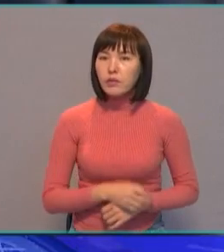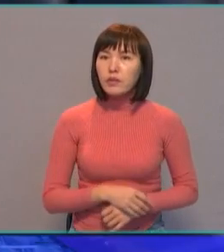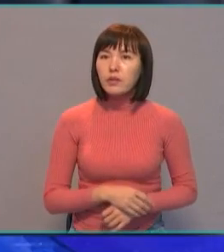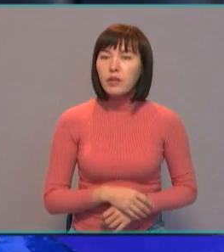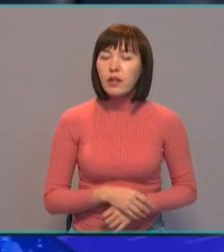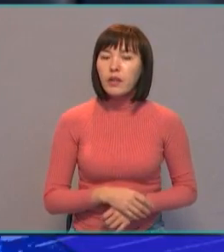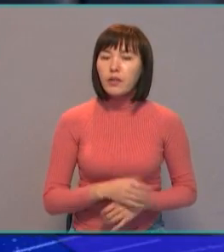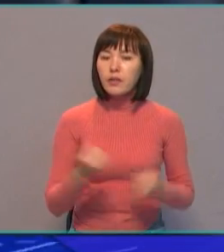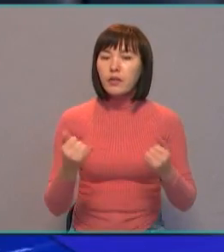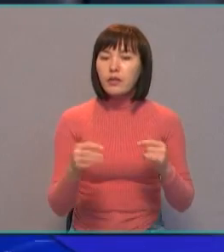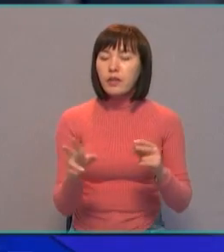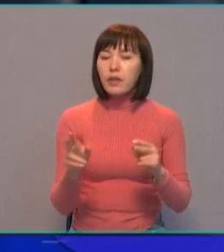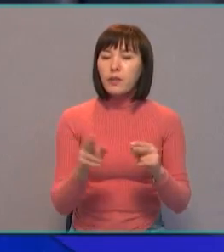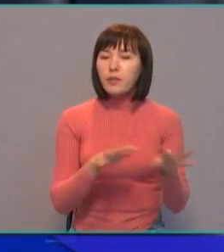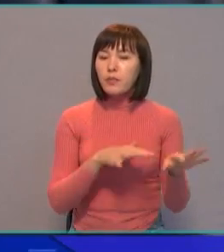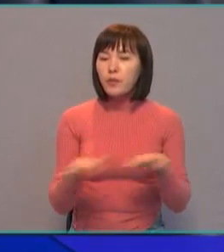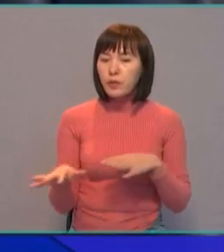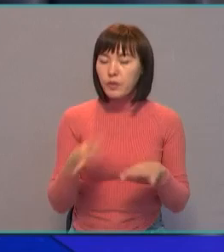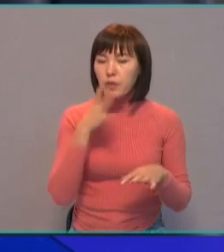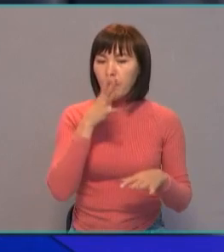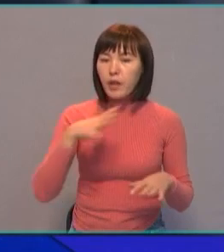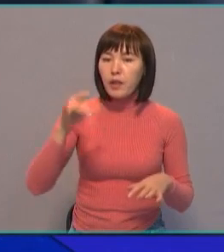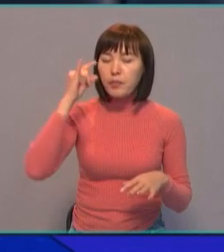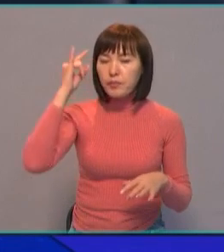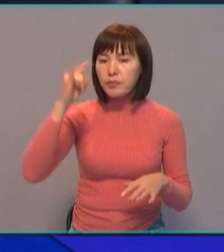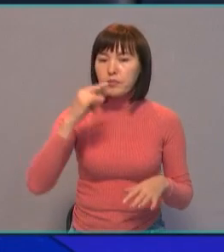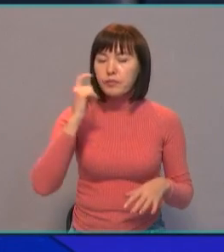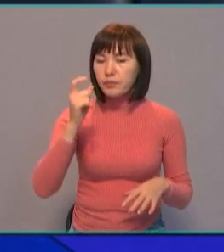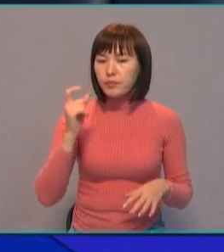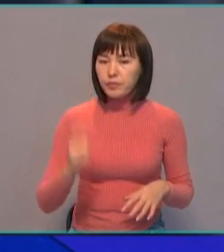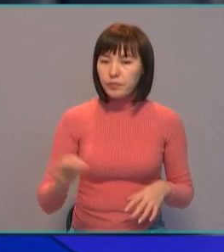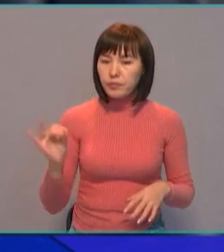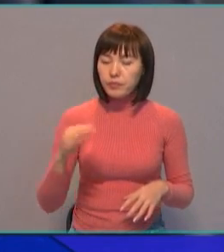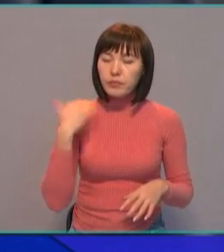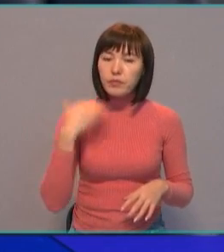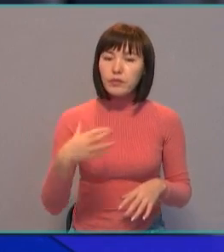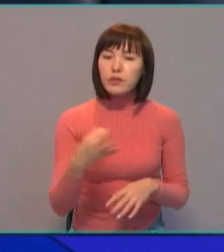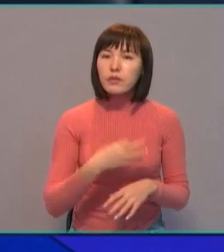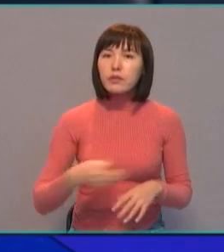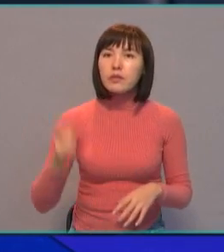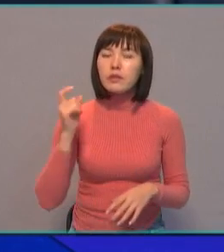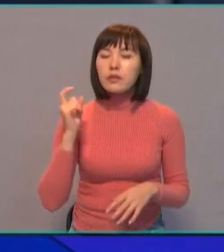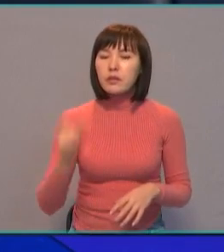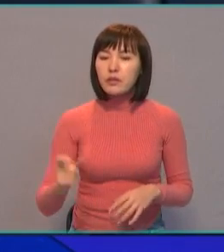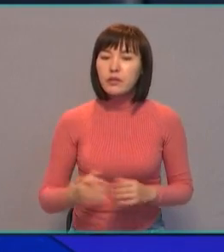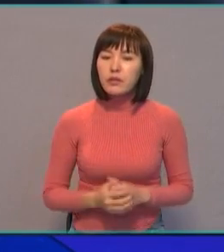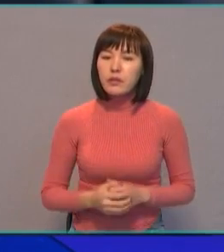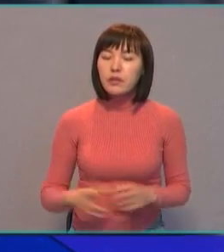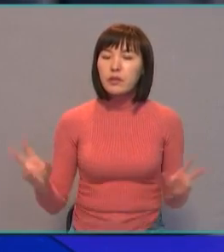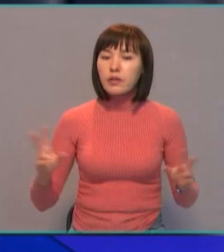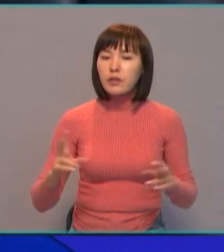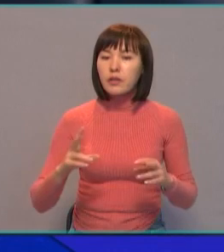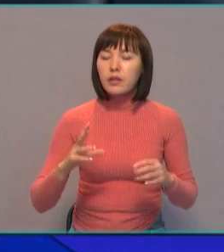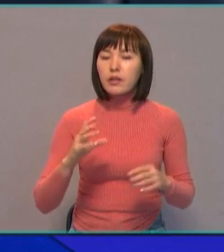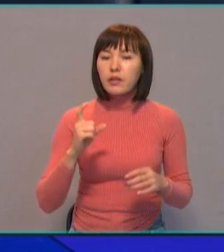осы науқан жүріп атқан кезінде барлық Қазақстан азаматтарын және де Түркістан облысының азаматтарын мына экспресс